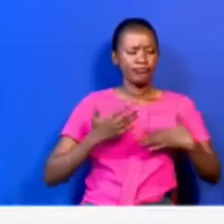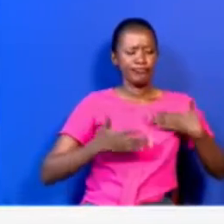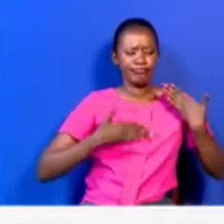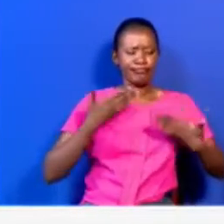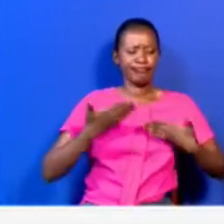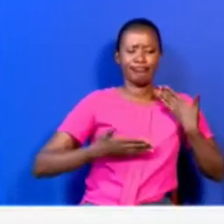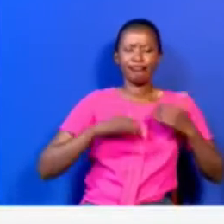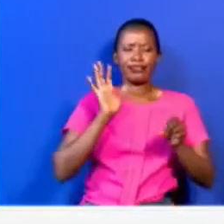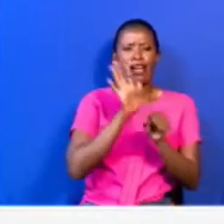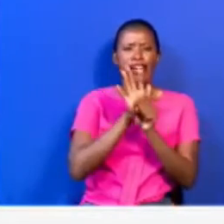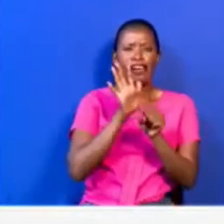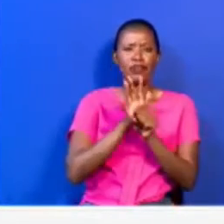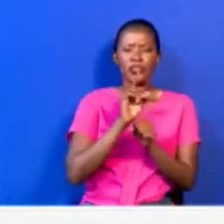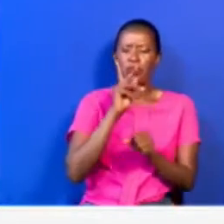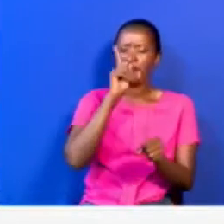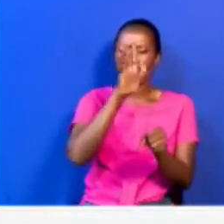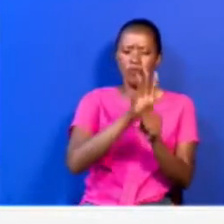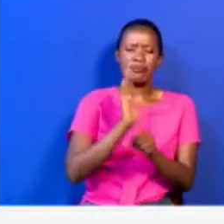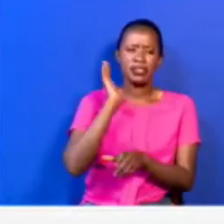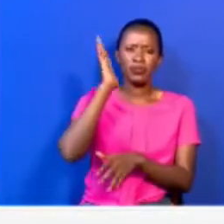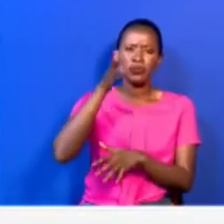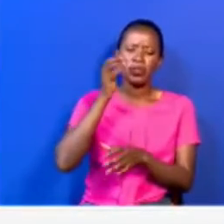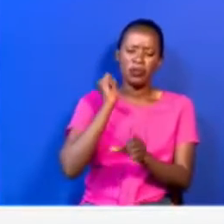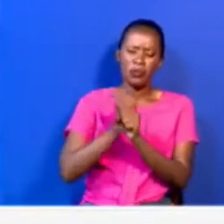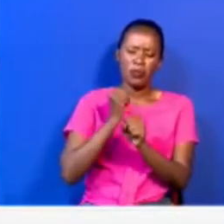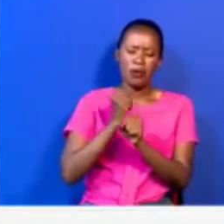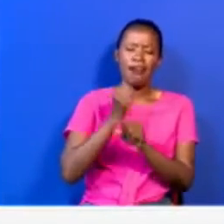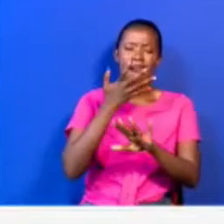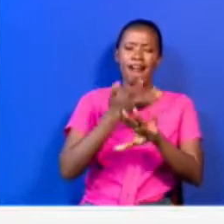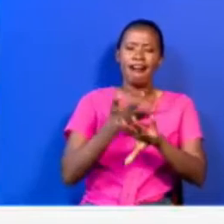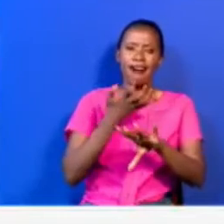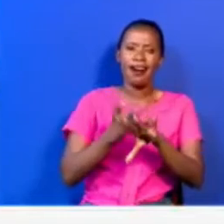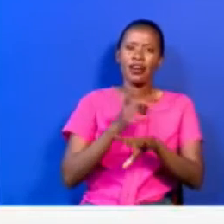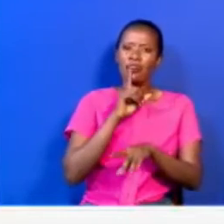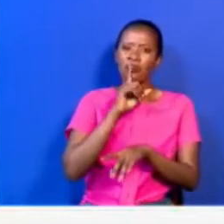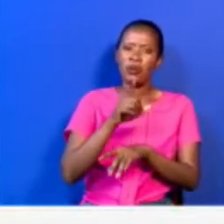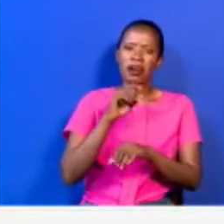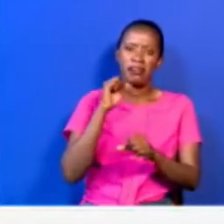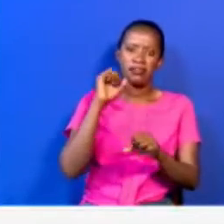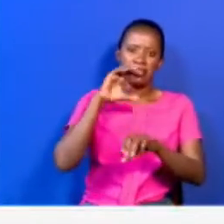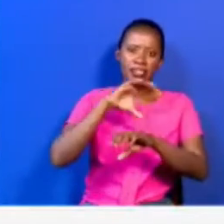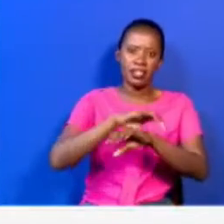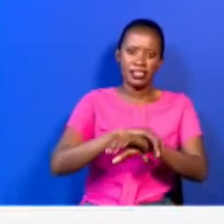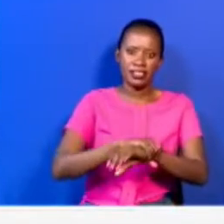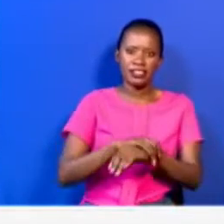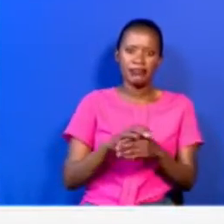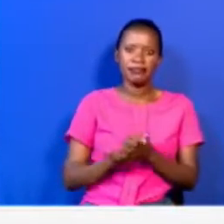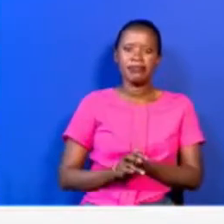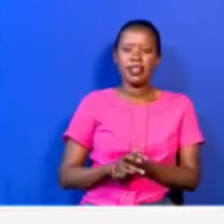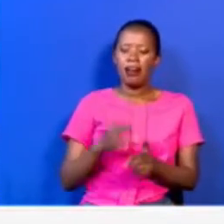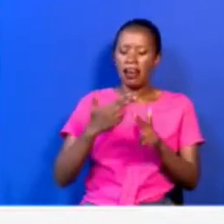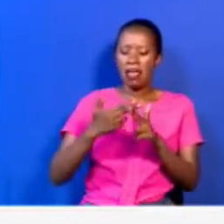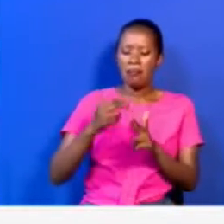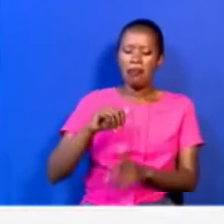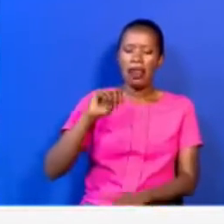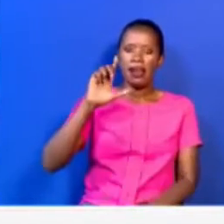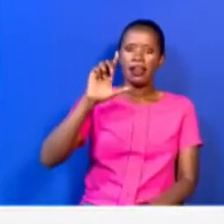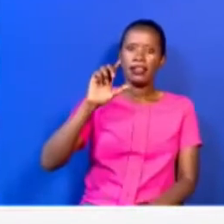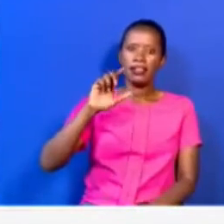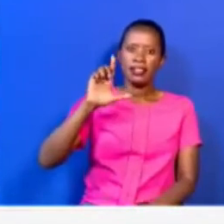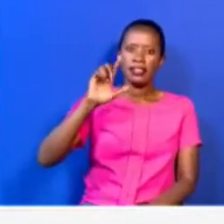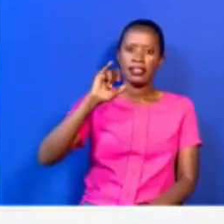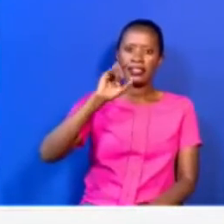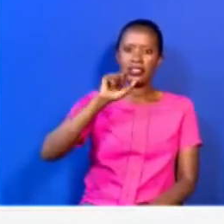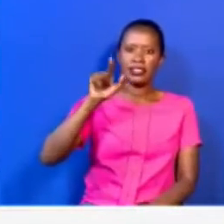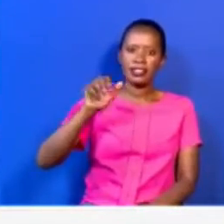huo, akiahidi kusoma kwa bidii ili atimize ndoto yake ya kuwa mhandisi. My name is Lisa Diambo. I did my